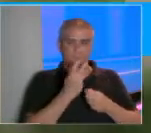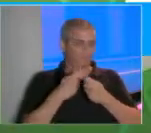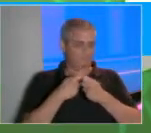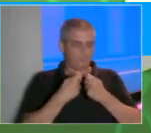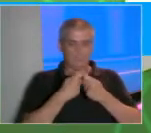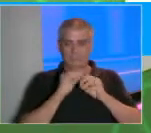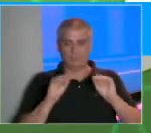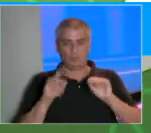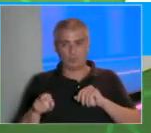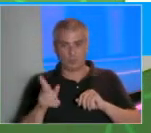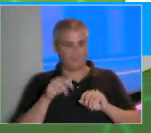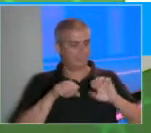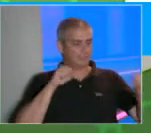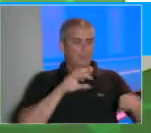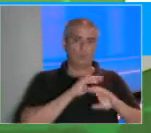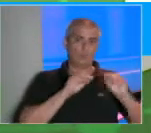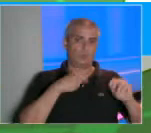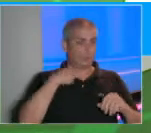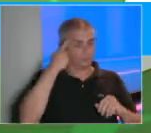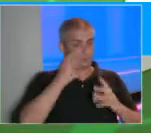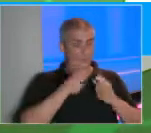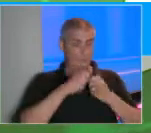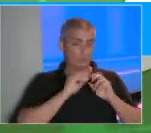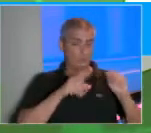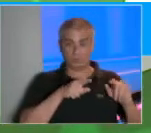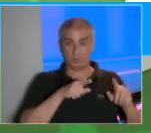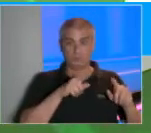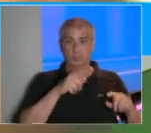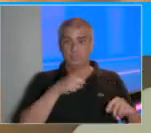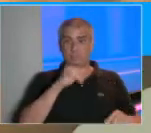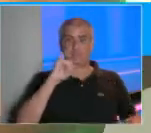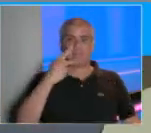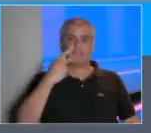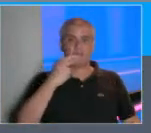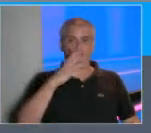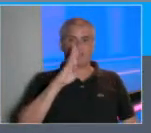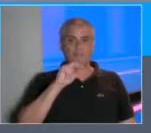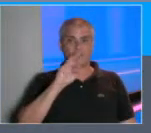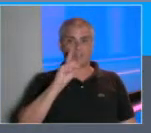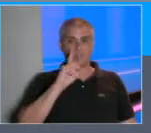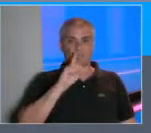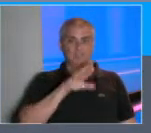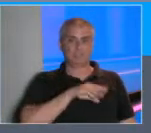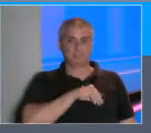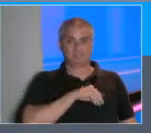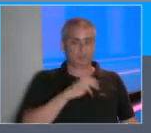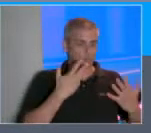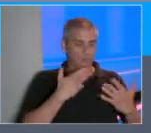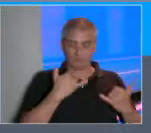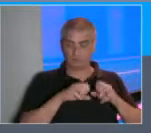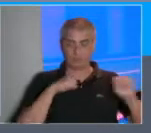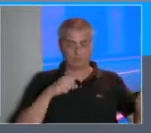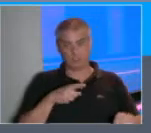האלה, ארגון המורים והסתדרות המורים, היה נדמה שארגון המורים של יפה בן דוד הסכימו לתשעת הימים, עכשיו